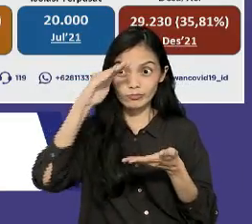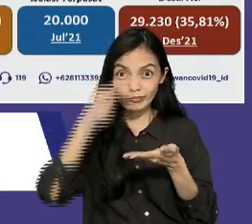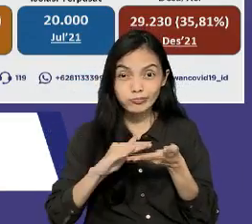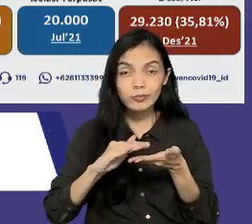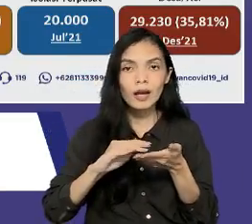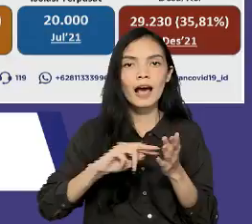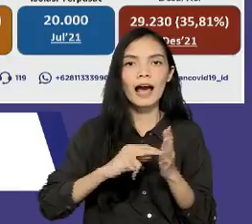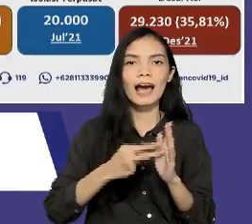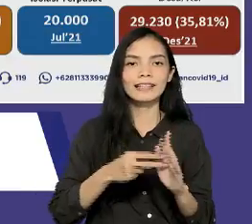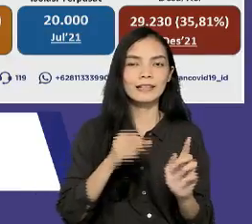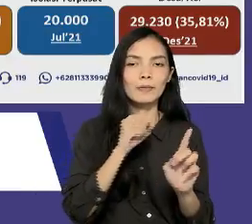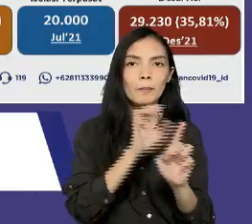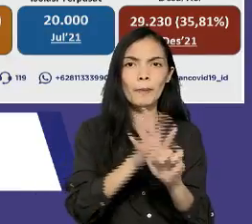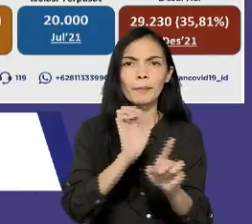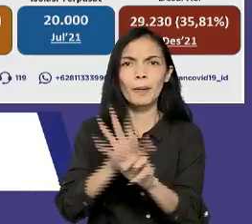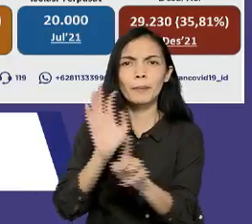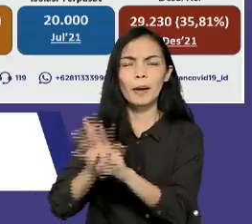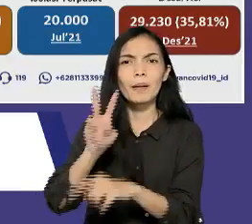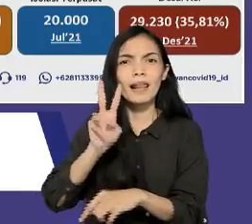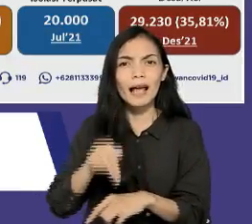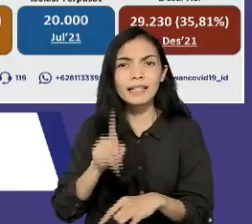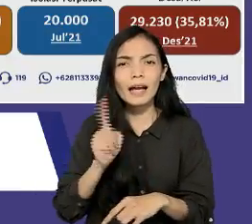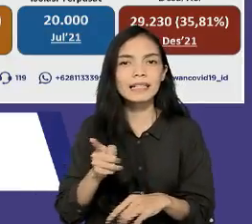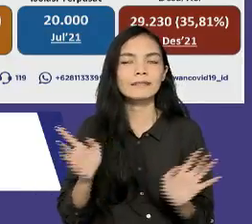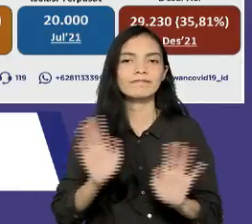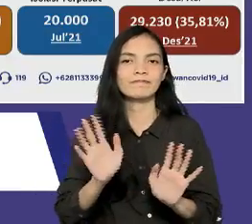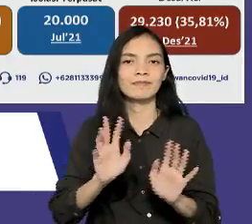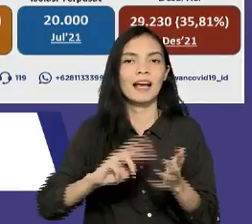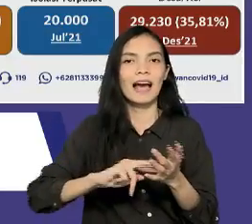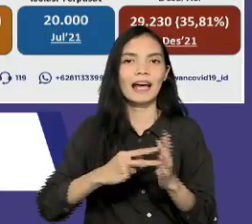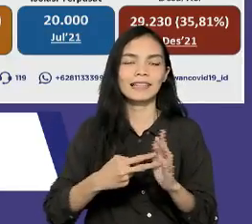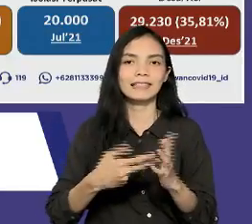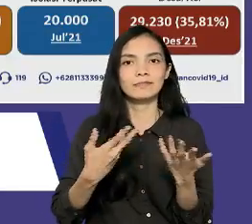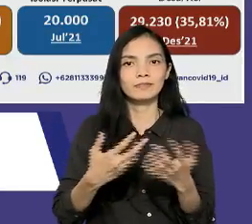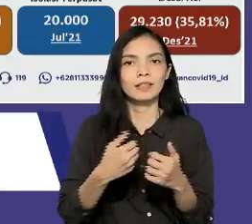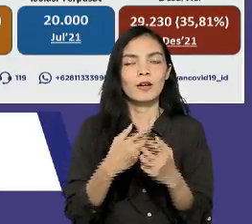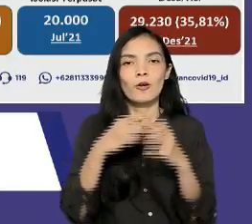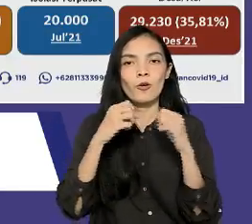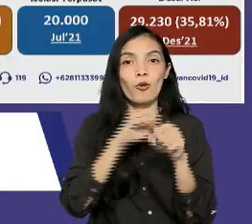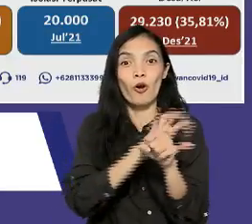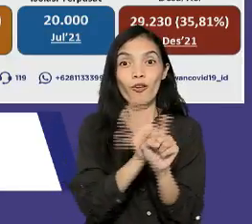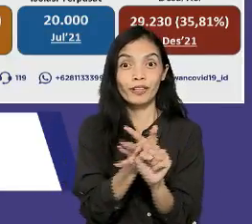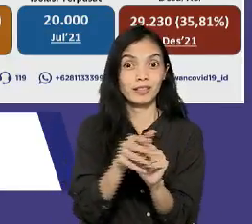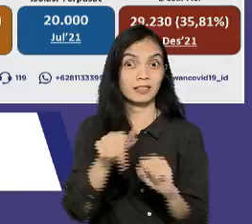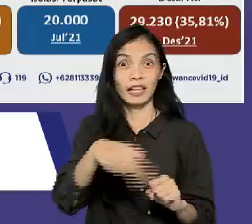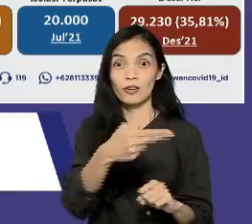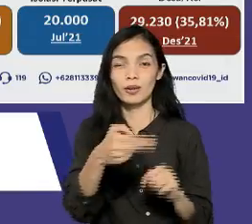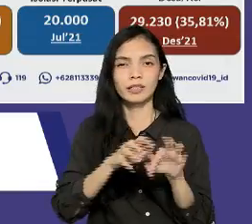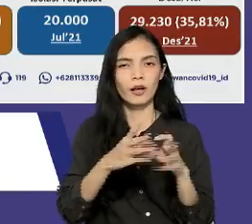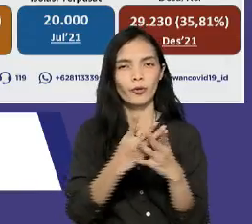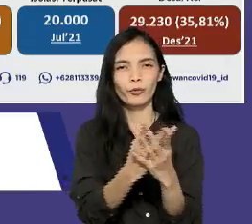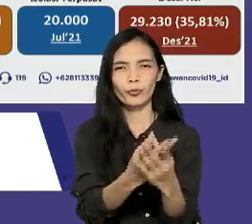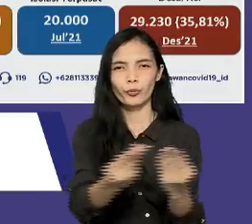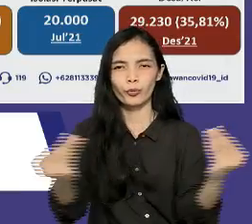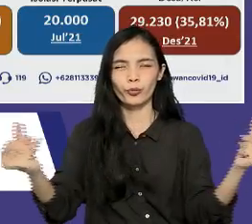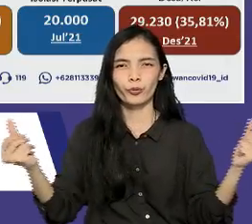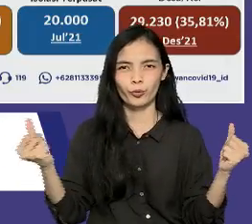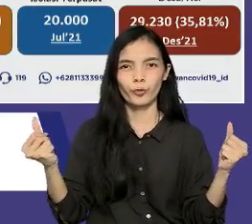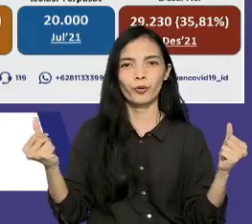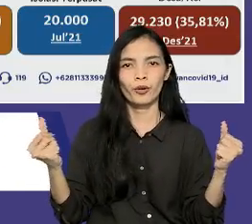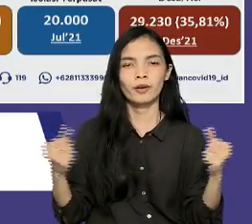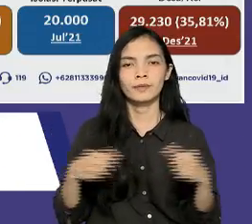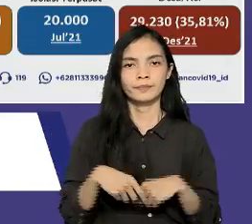ada lagi penambahan kasus positif dan kita dapat bebas dari COVID-19. Selaras dengan kasus